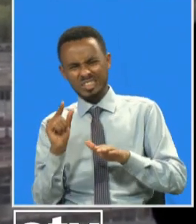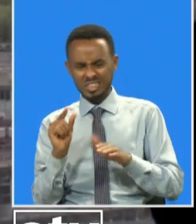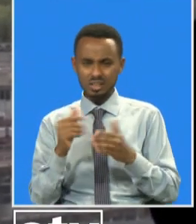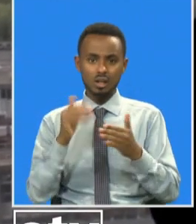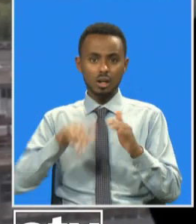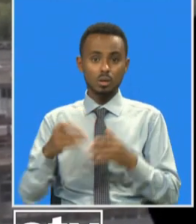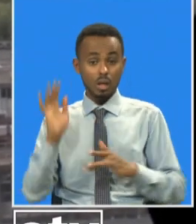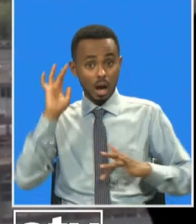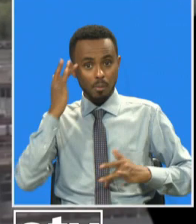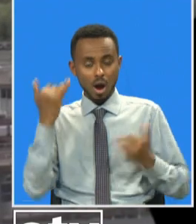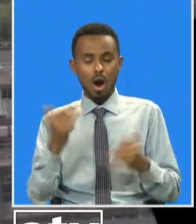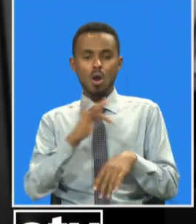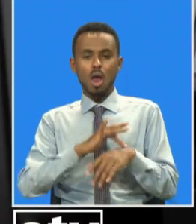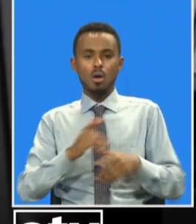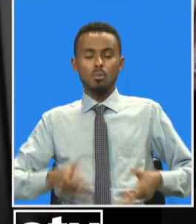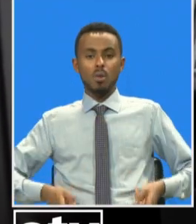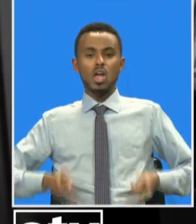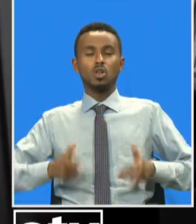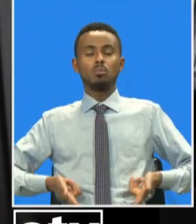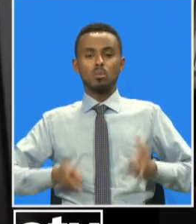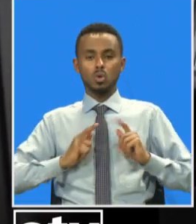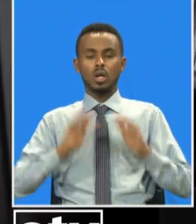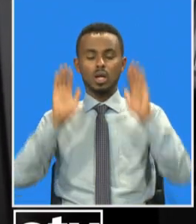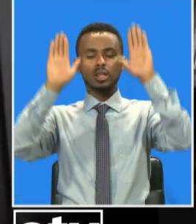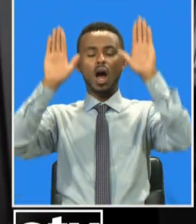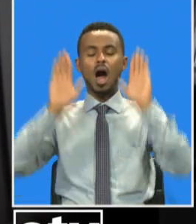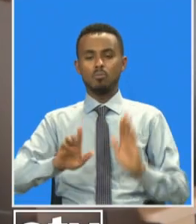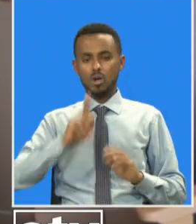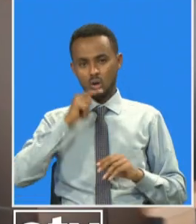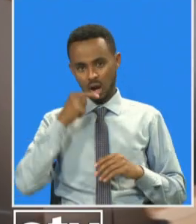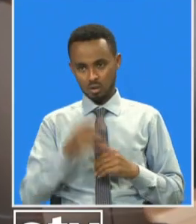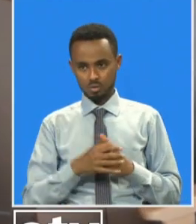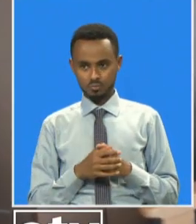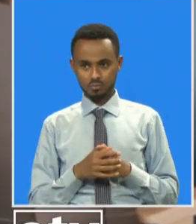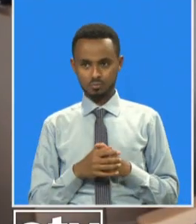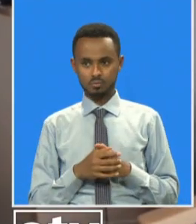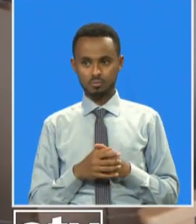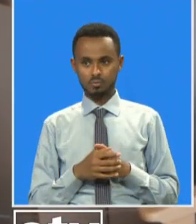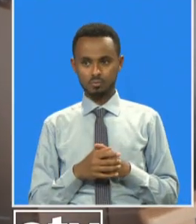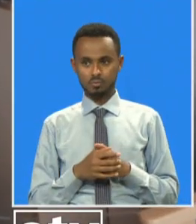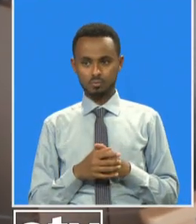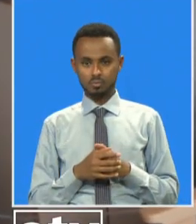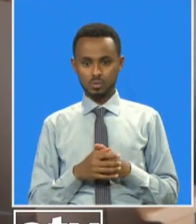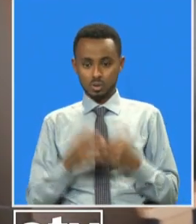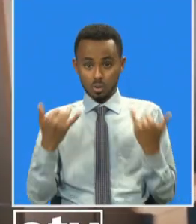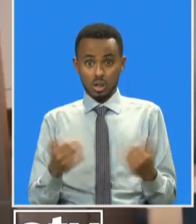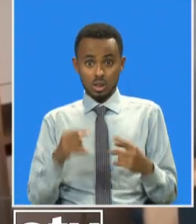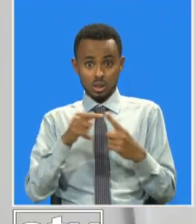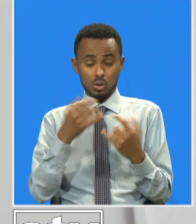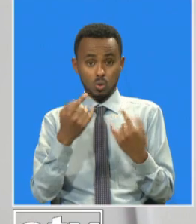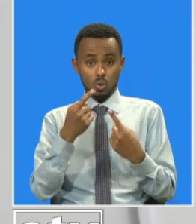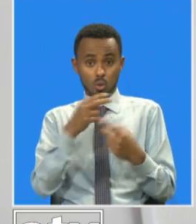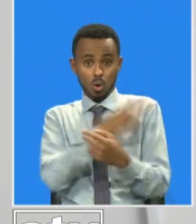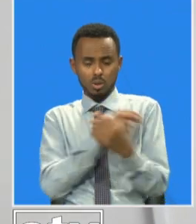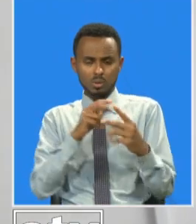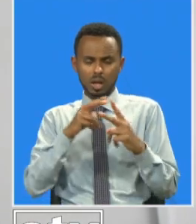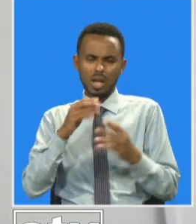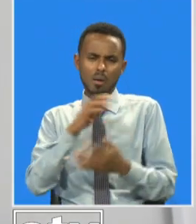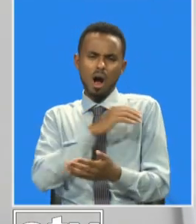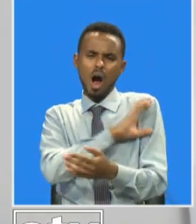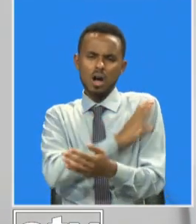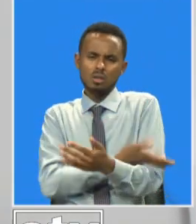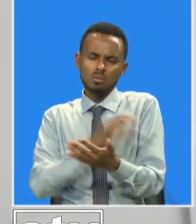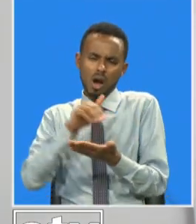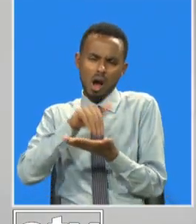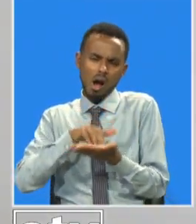እኚህ ታማሚ አሁን ላይ በህይወት መኖሬ ተአምር ነው ይላሉ። Actually I came here I was ወደዚህ ሆስፒታል ስመጣ እጅግ አቅም አንሶኝ